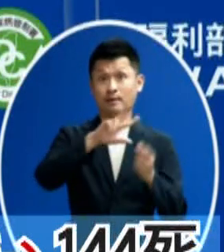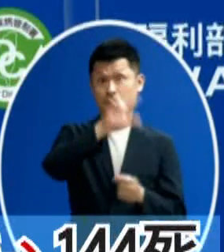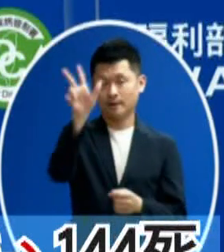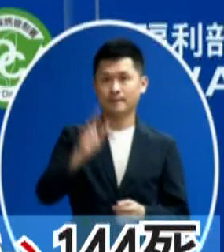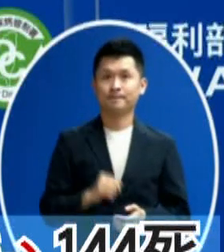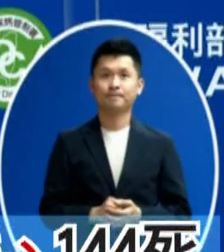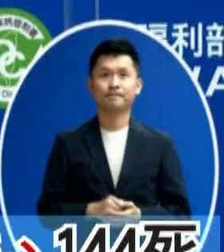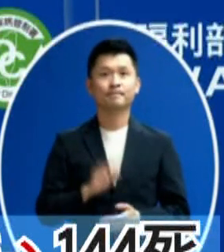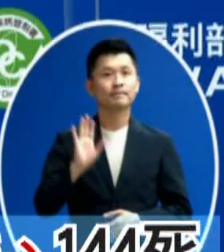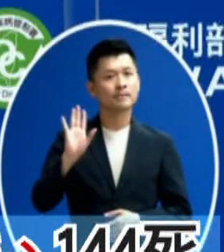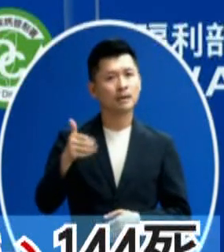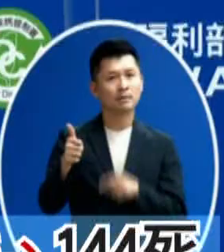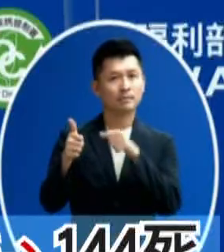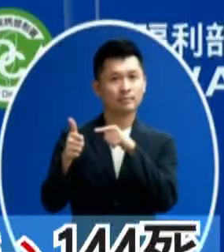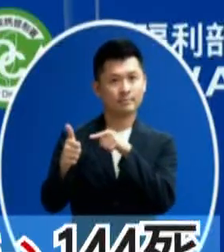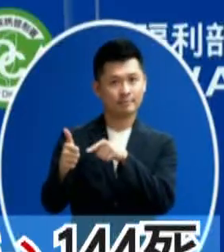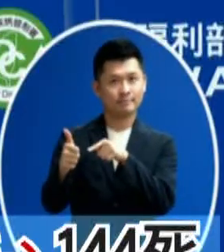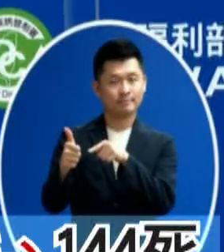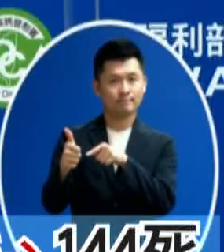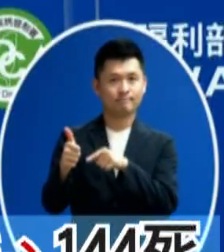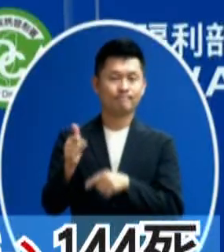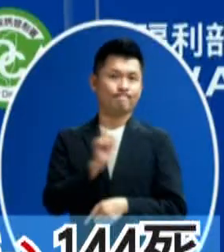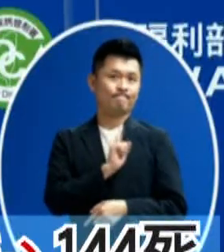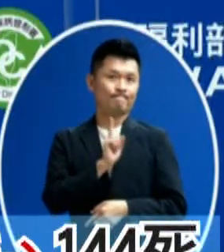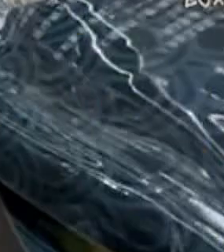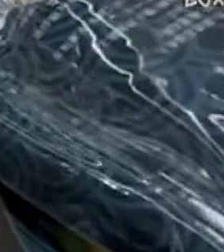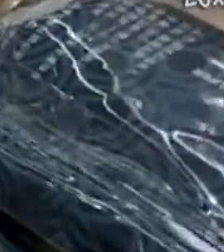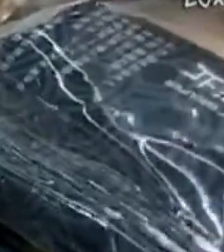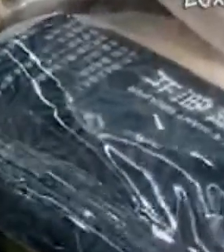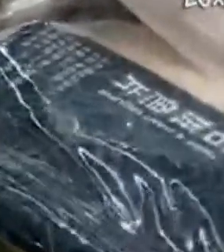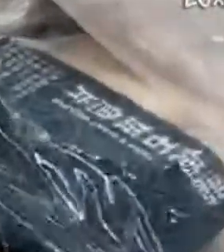台斤70块，写下新高。